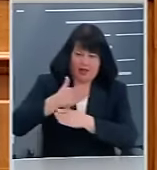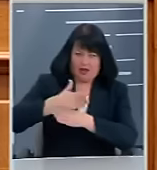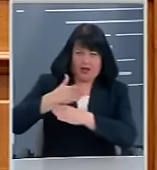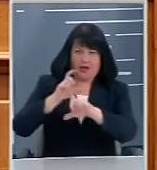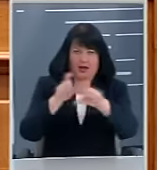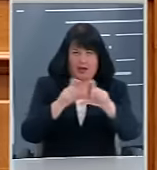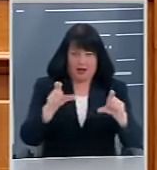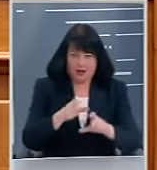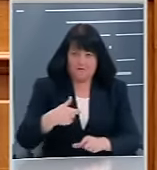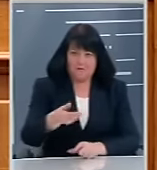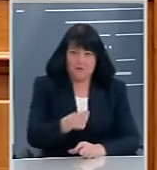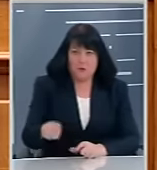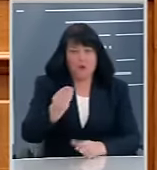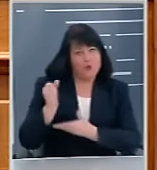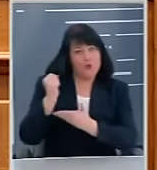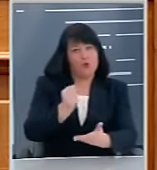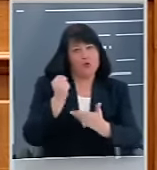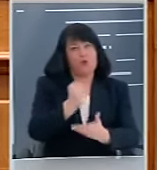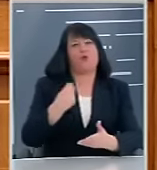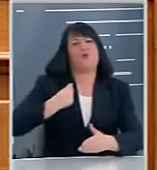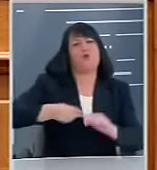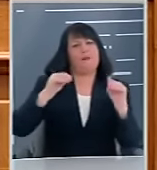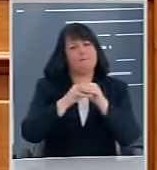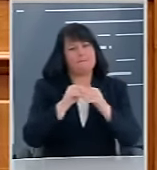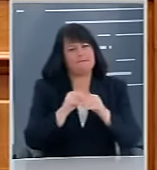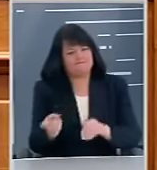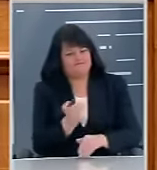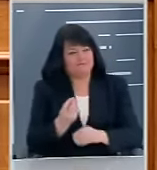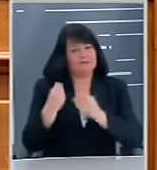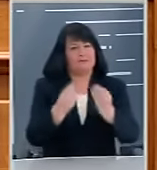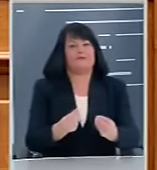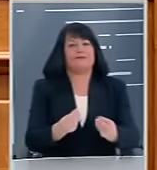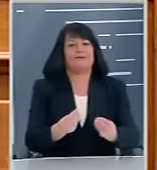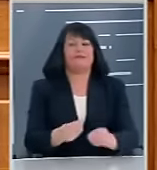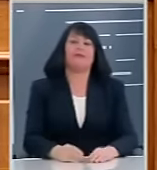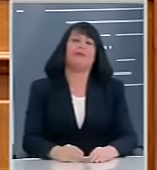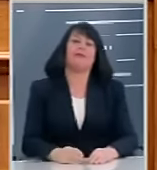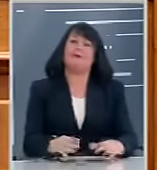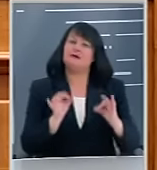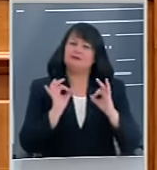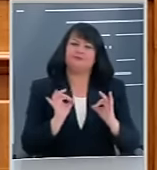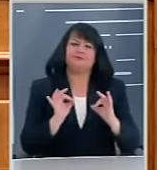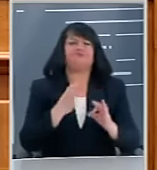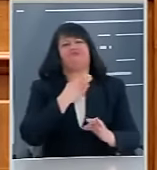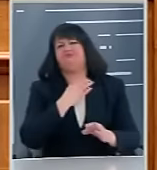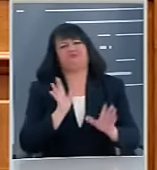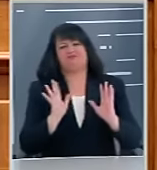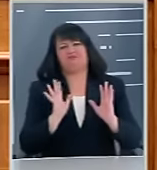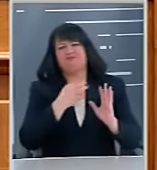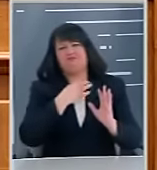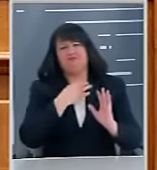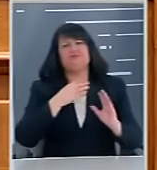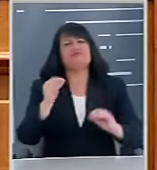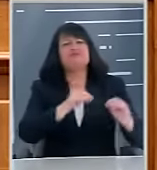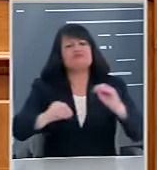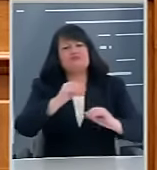για την εξασφάλιση πλέον πιστώσεων από το πρόγραμμα δημοσίων επενδύσεων, αλλά και την εκποίηση ευχρήστου, αλλά μη επιχειρησιακά αναγκαίου στρατιωτικού